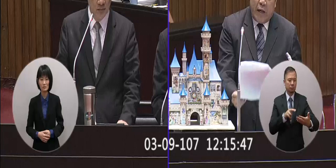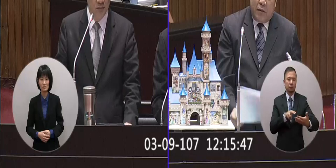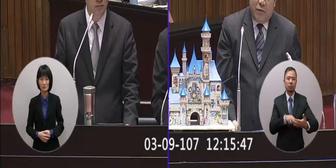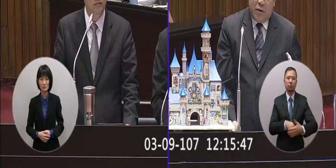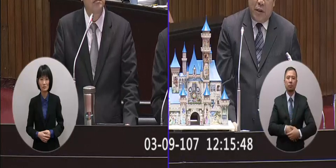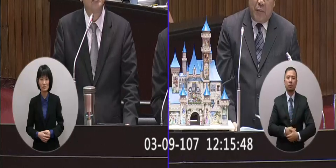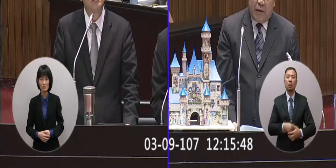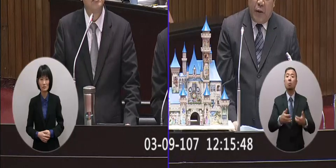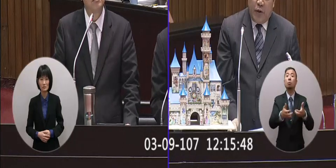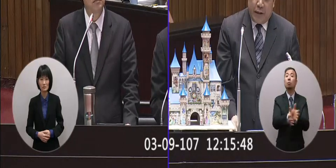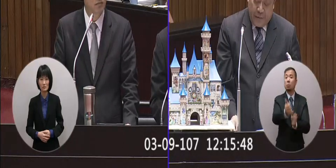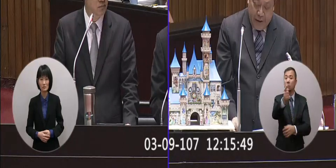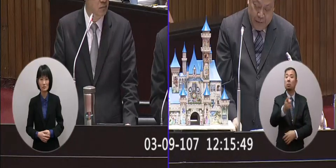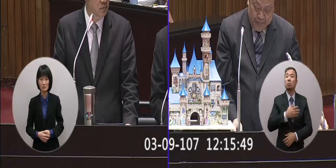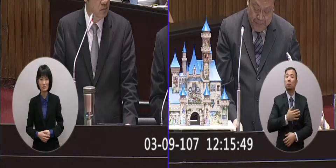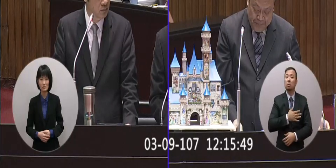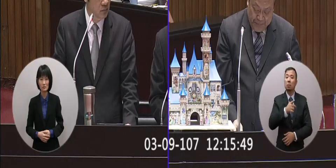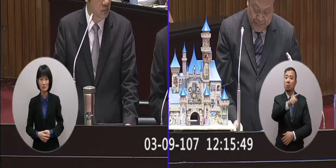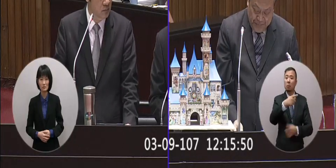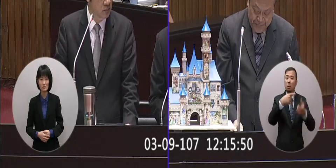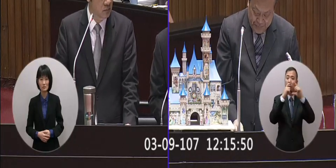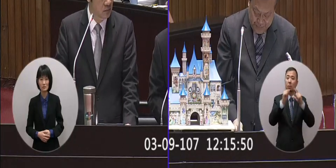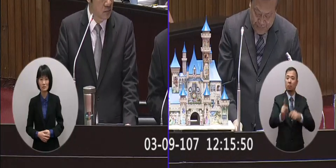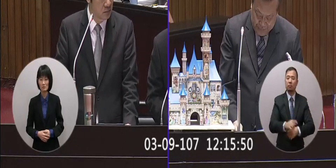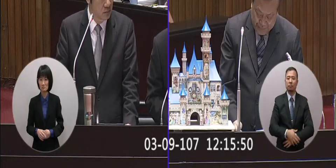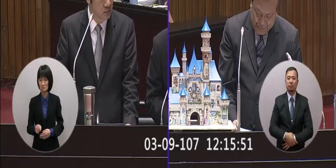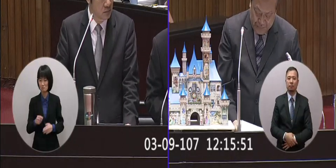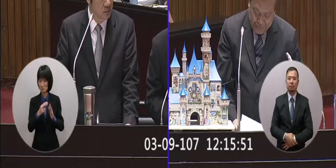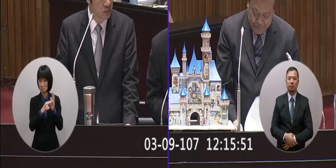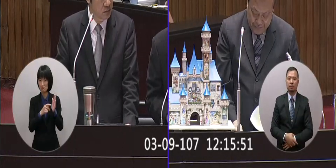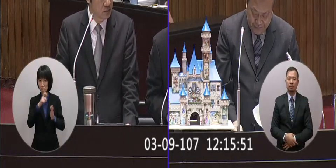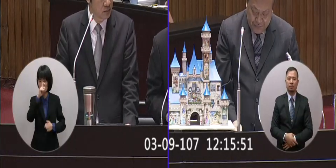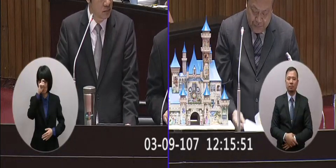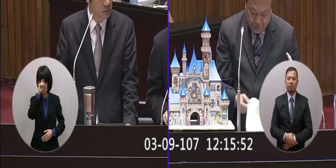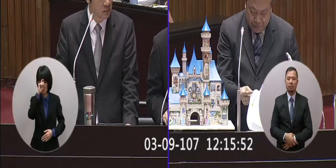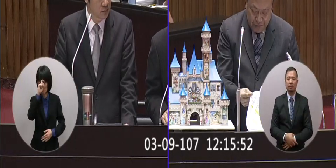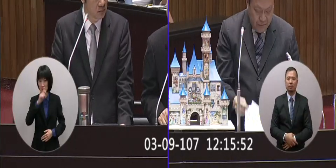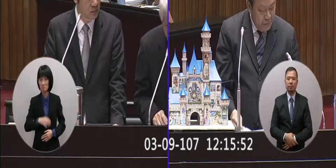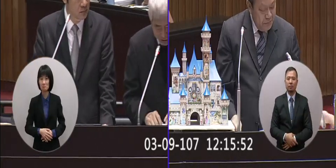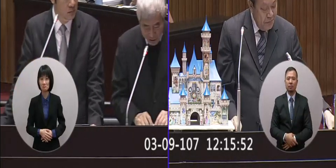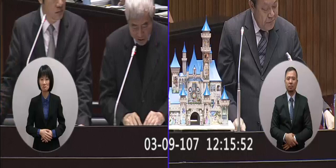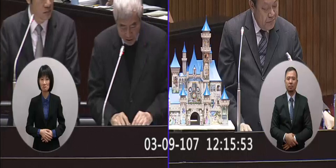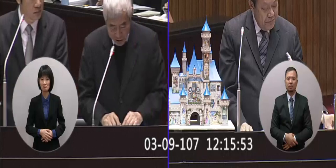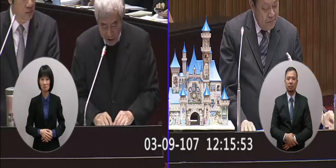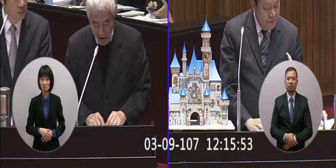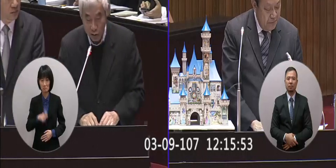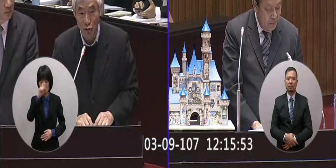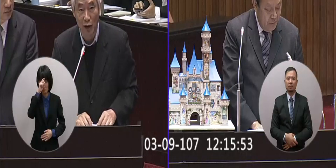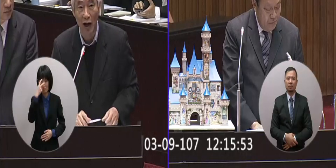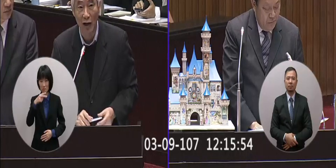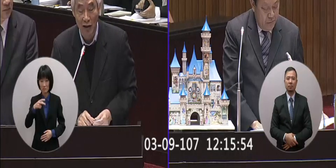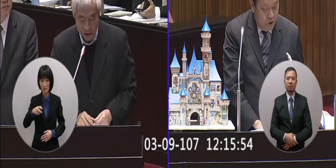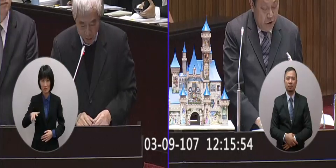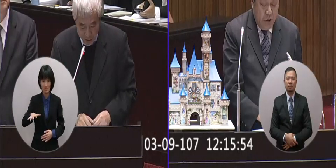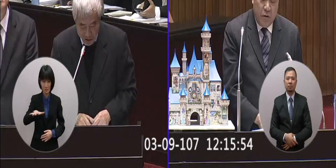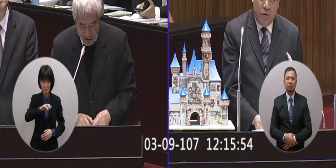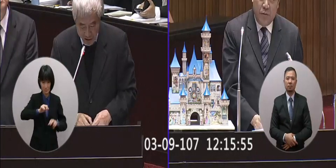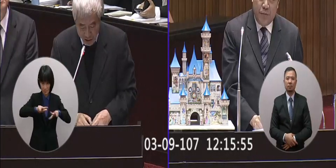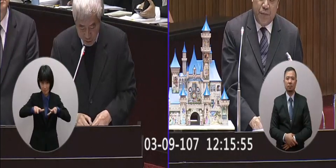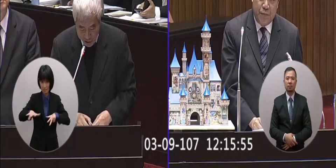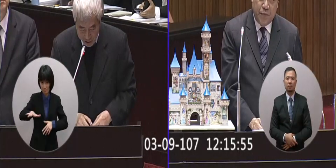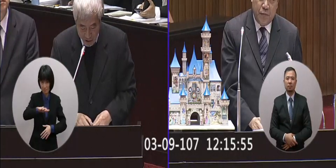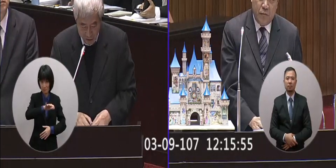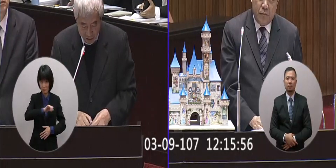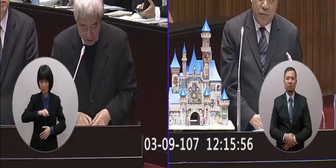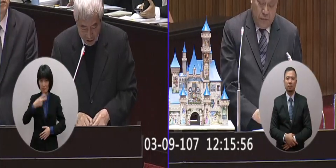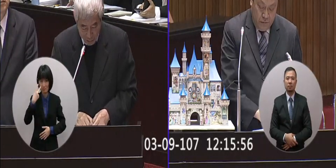那个部长，你知道吗？他回答怎么样？ 他说是希望能够再把这个相关的整体蓝图啊，那么一起